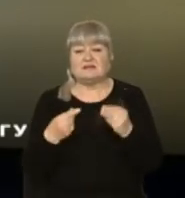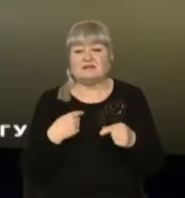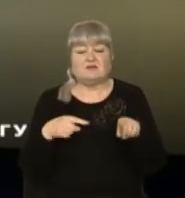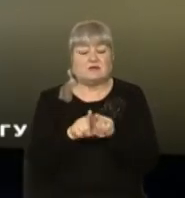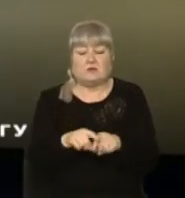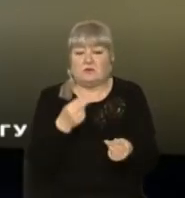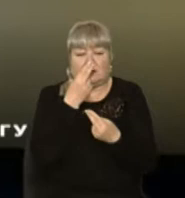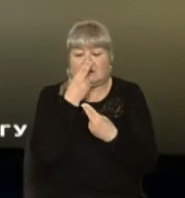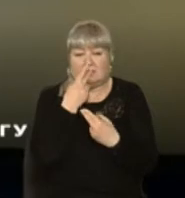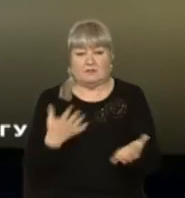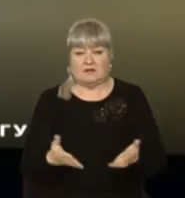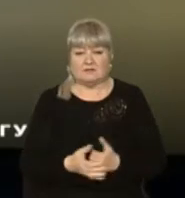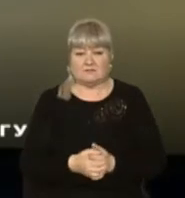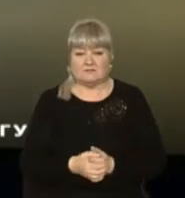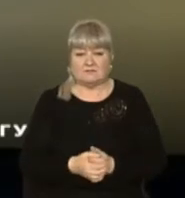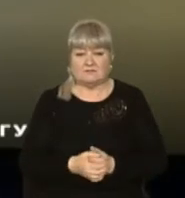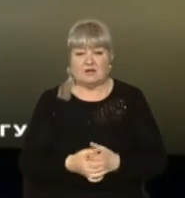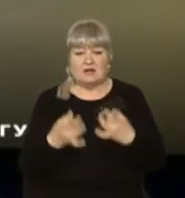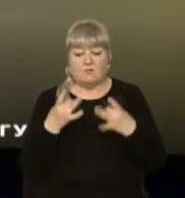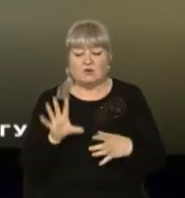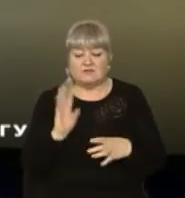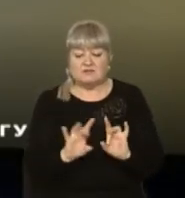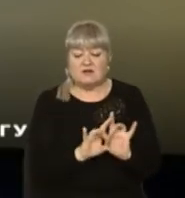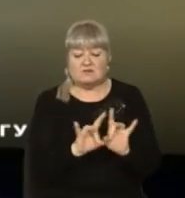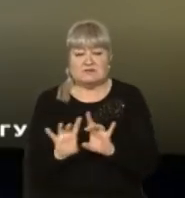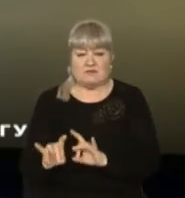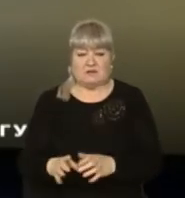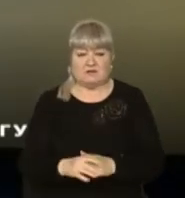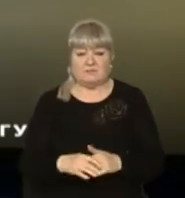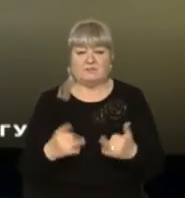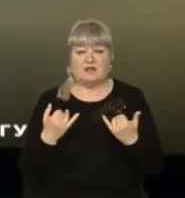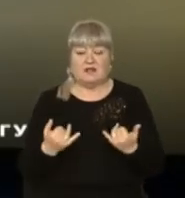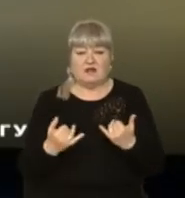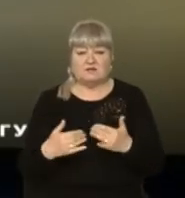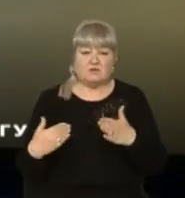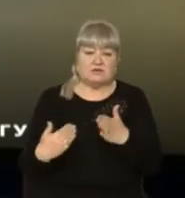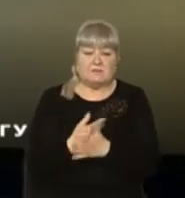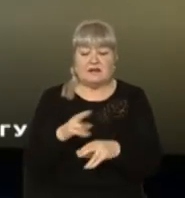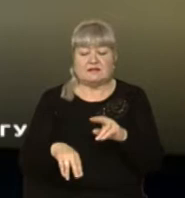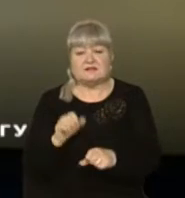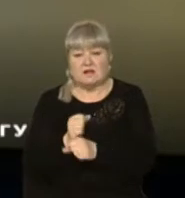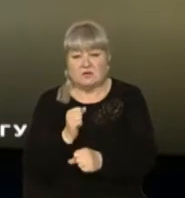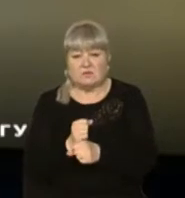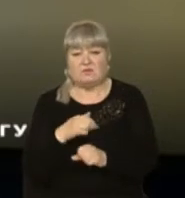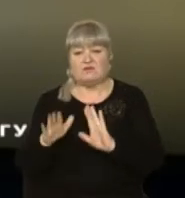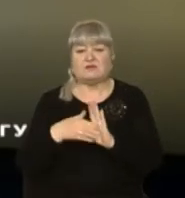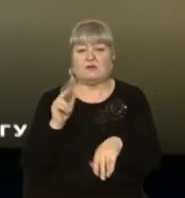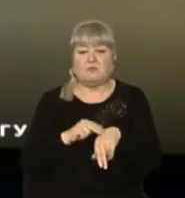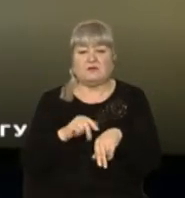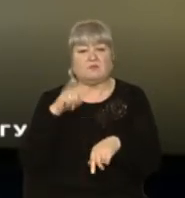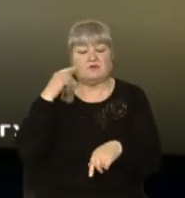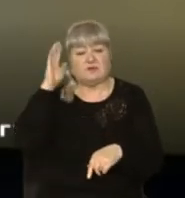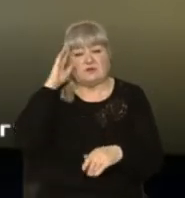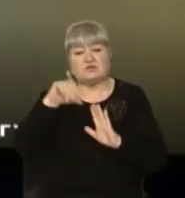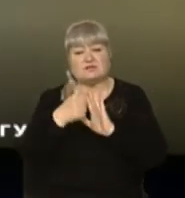не бачу. Просто все розсипалось. Мало того, сьогодні перекладали роботу, ми викликали поліцію. Молодий хлопчина,